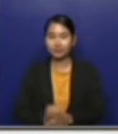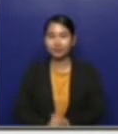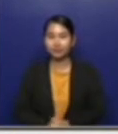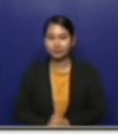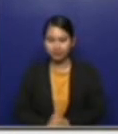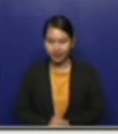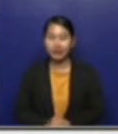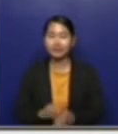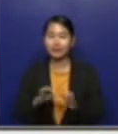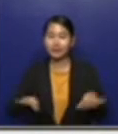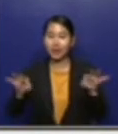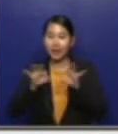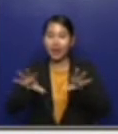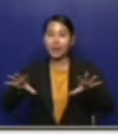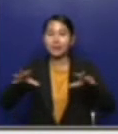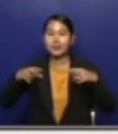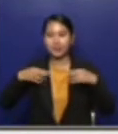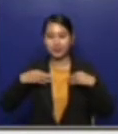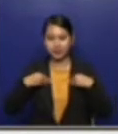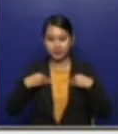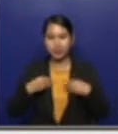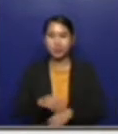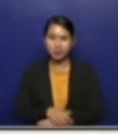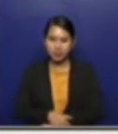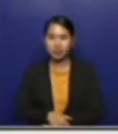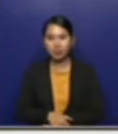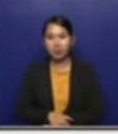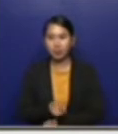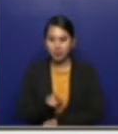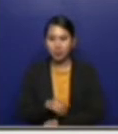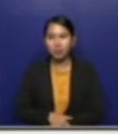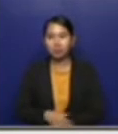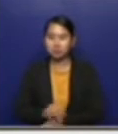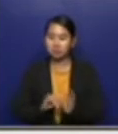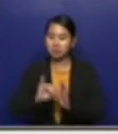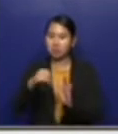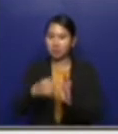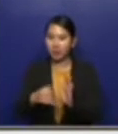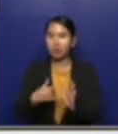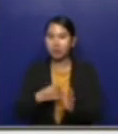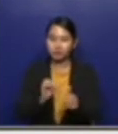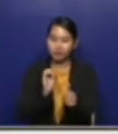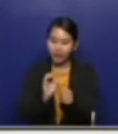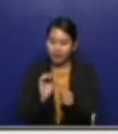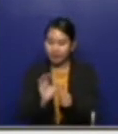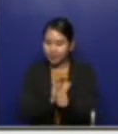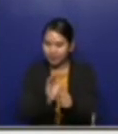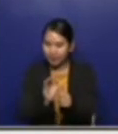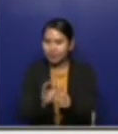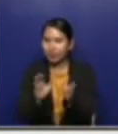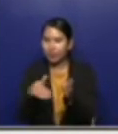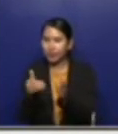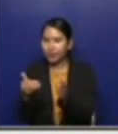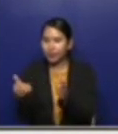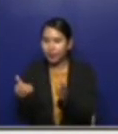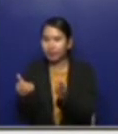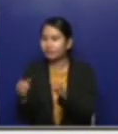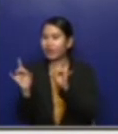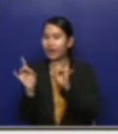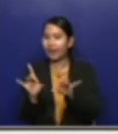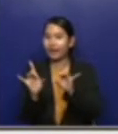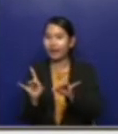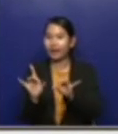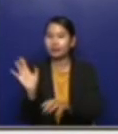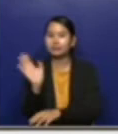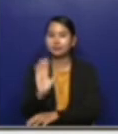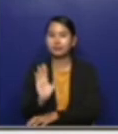องรับฟังเขารับฟังแล้วถูกผิดแนะนำท้ายที่สุดอย่าใช้ความรุนแรงนี่คือหลักที่ผมคิดกำ